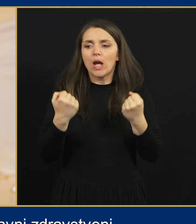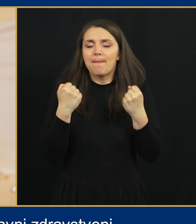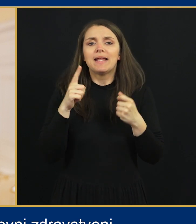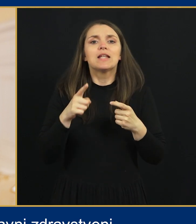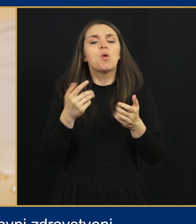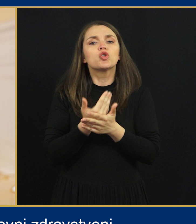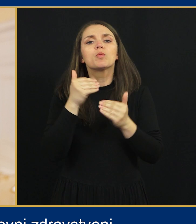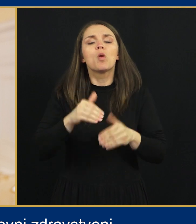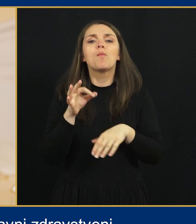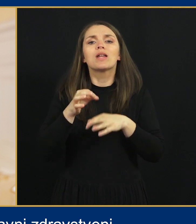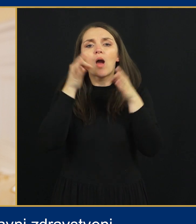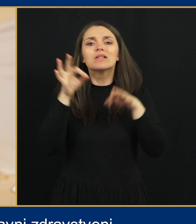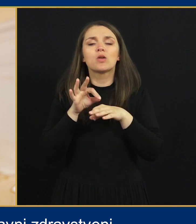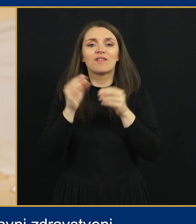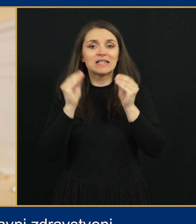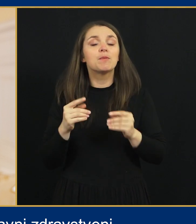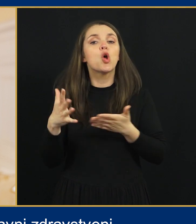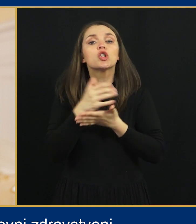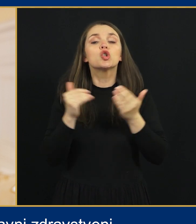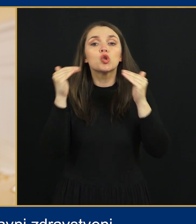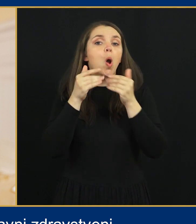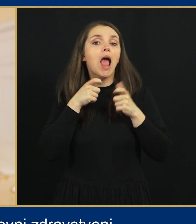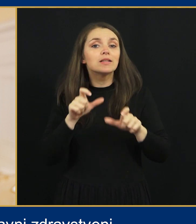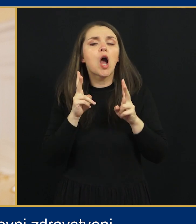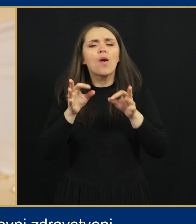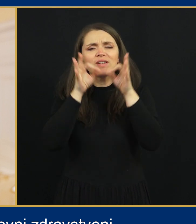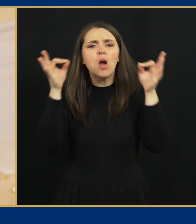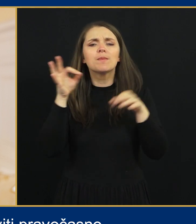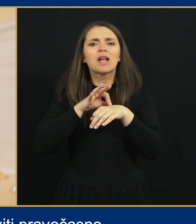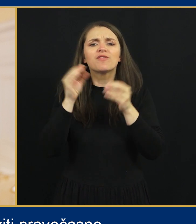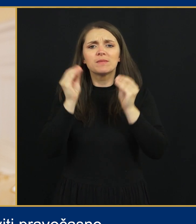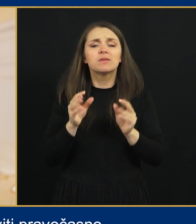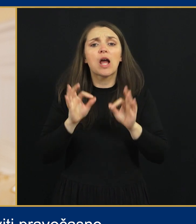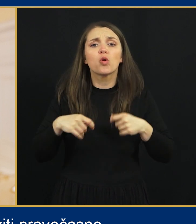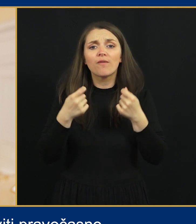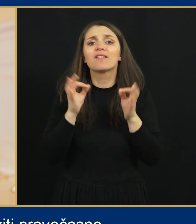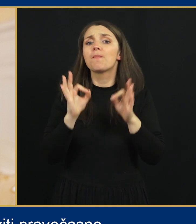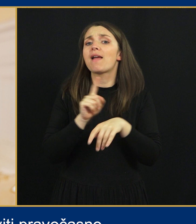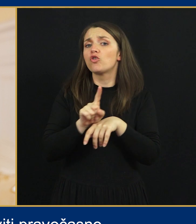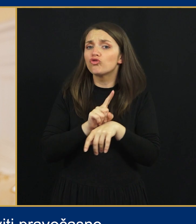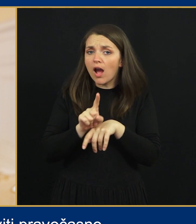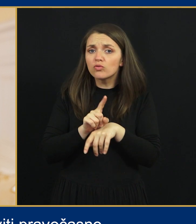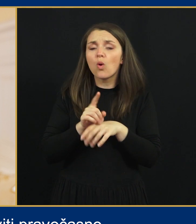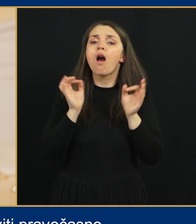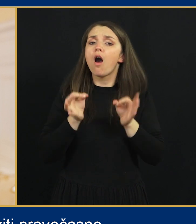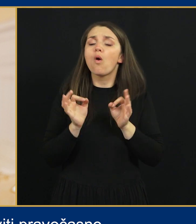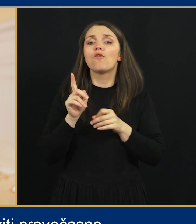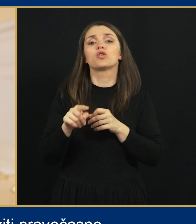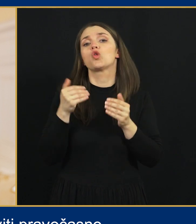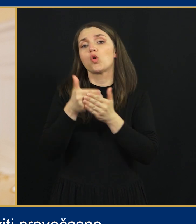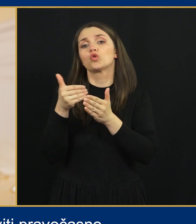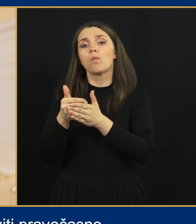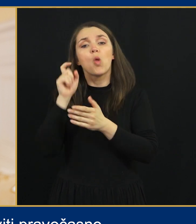in posodobiti moramo javni zdravstveni sistem in doseči soglasje, kako v javnem zdravstvenem sistemu zagotoviti